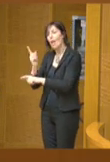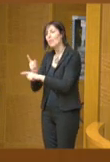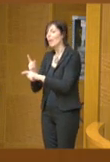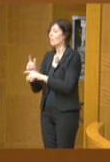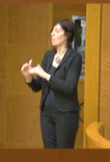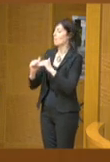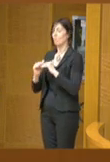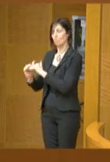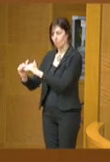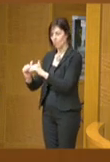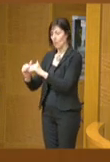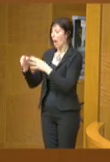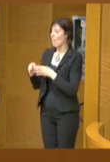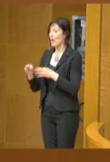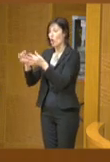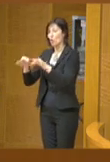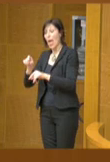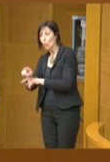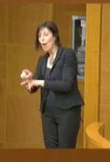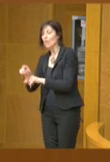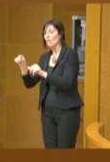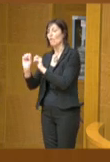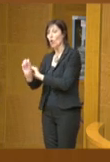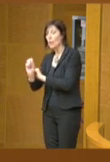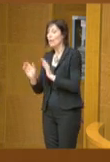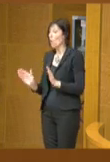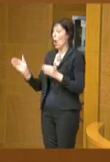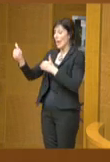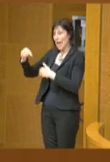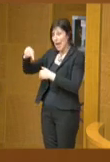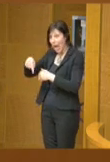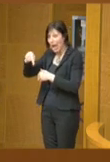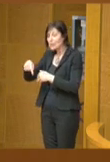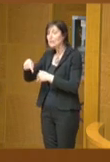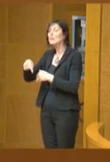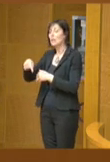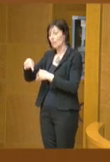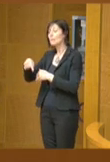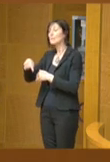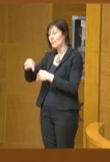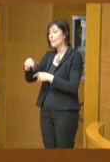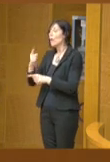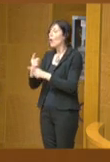percorso formativo educativo, le classi saranno coinvolte in una vera e propria competizione con